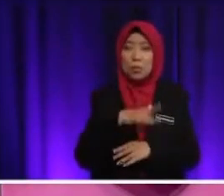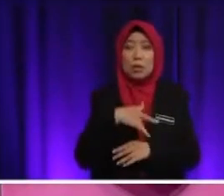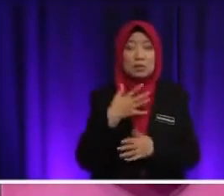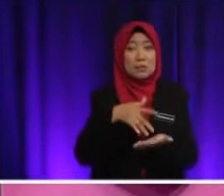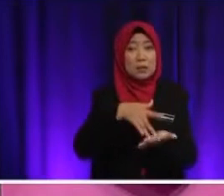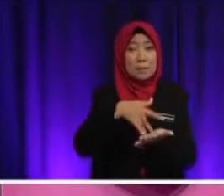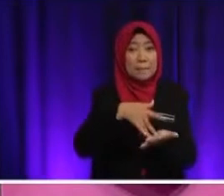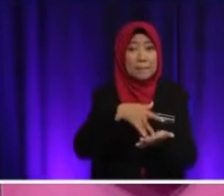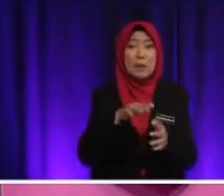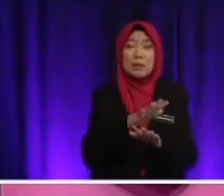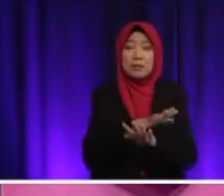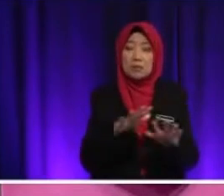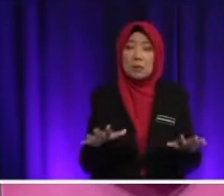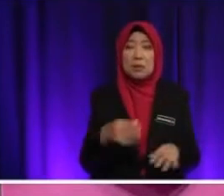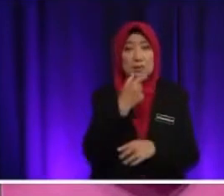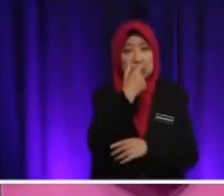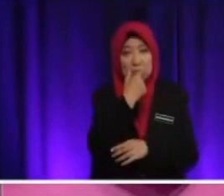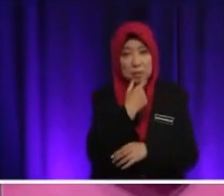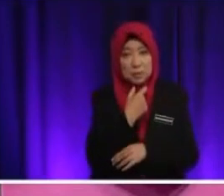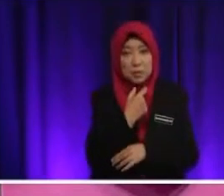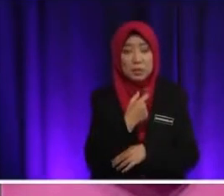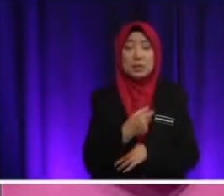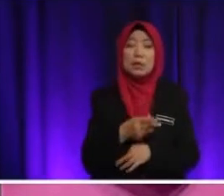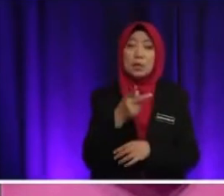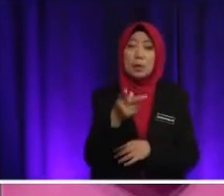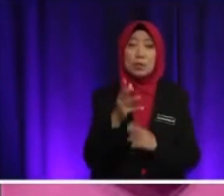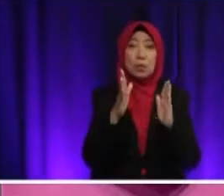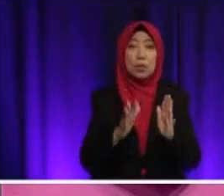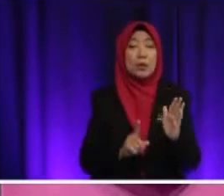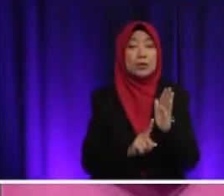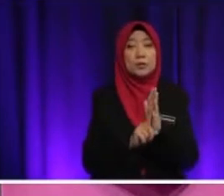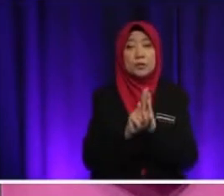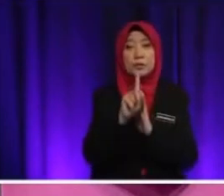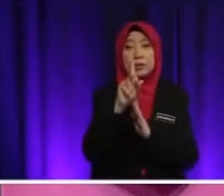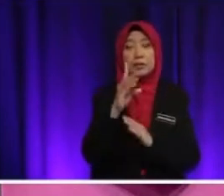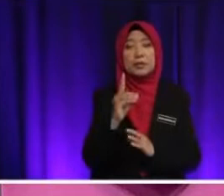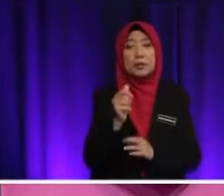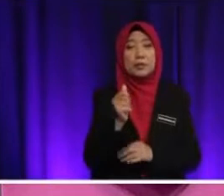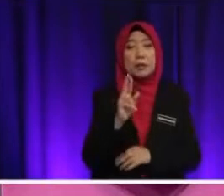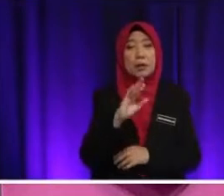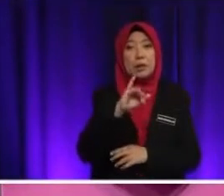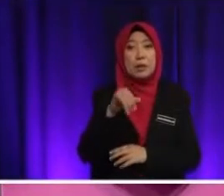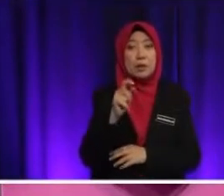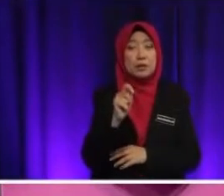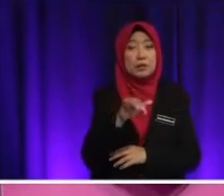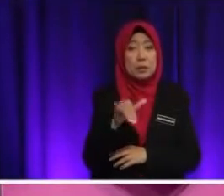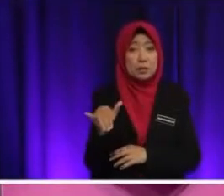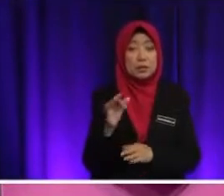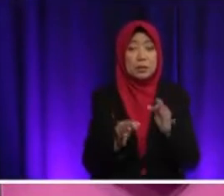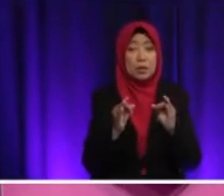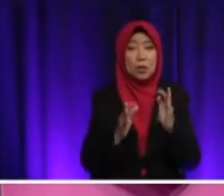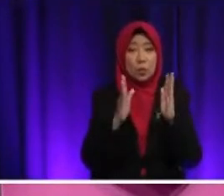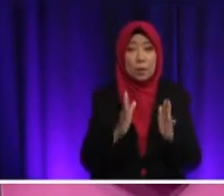dan janganlah kamu berduka cita padahal kamu orang yang tertinggi darjatnya jika kamu orang-orang yang